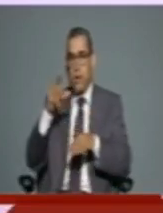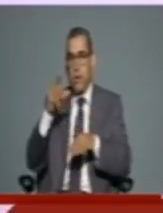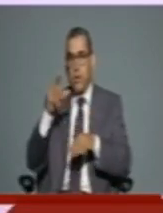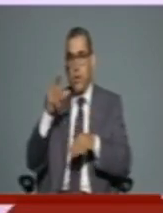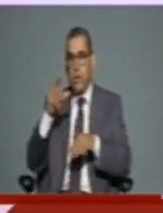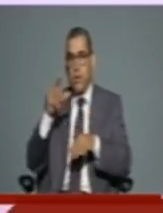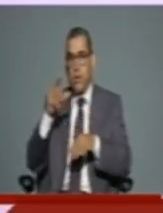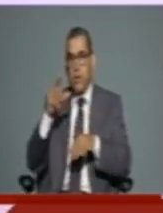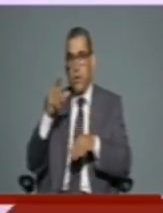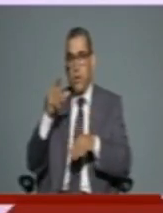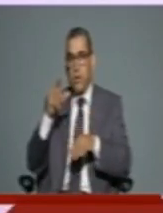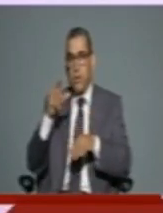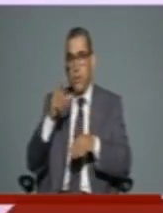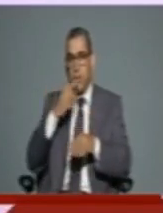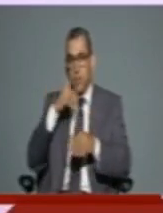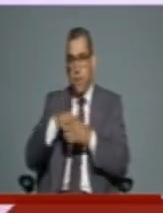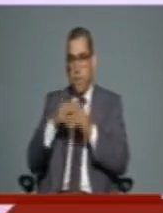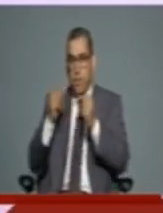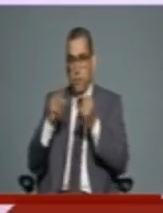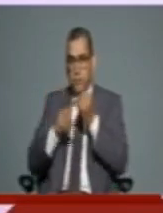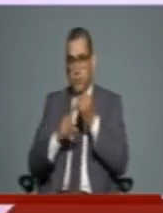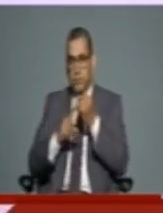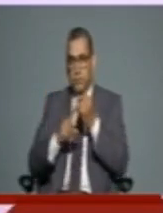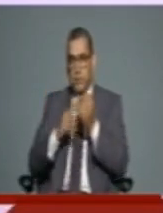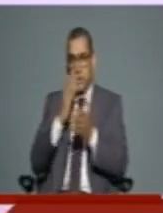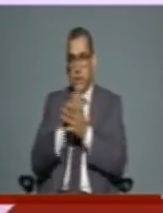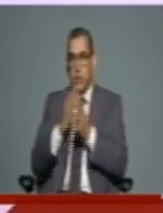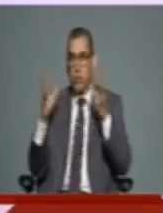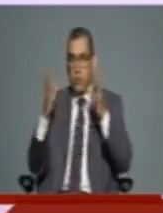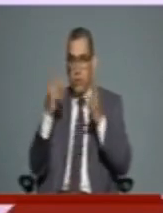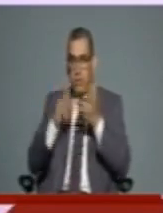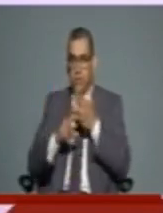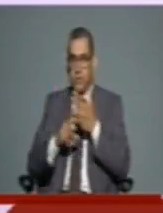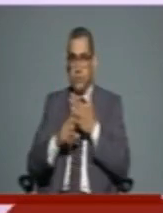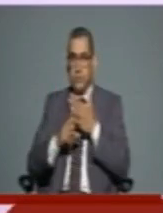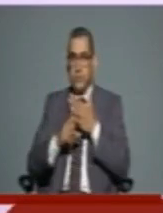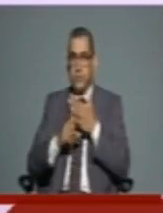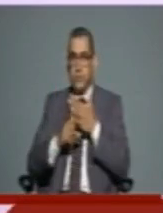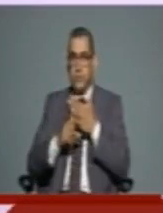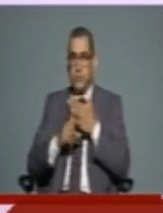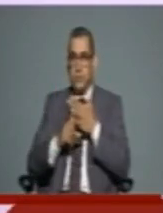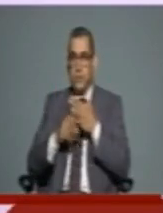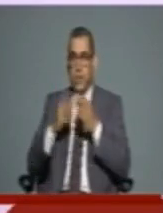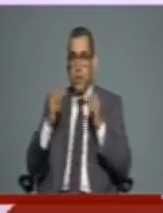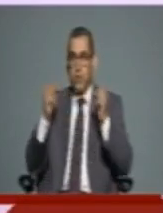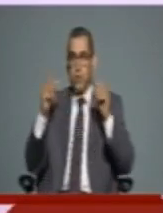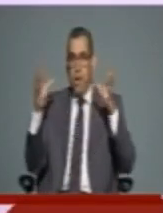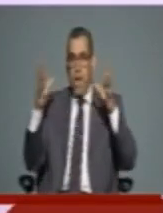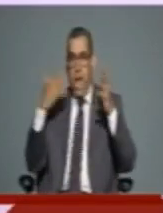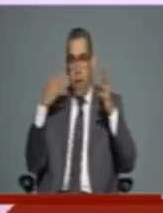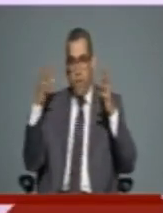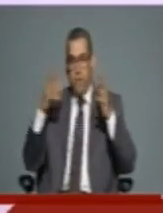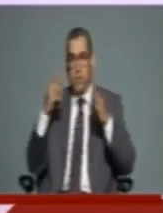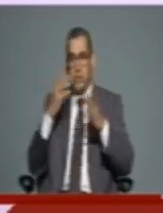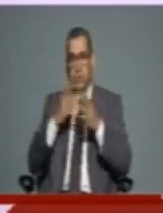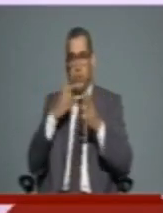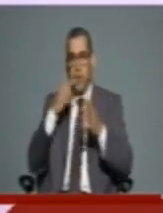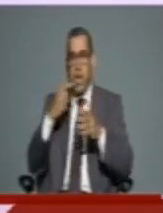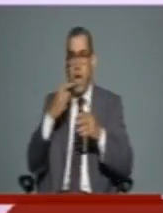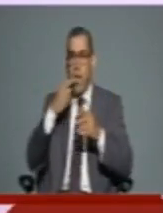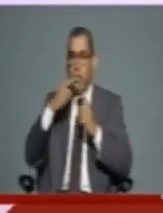أماكن تبريد، في أماكن تجميد، في أماكن جافة، في أماكن لدرجات حرارة